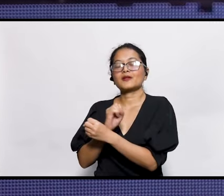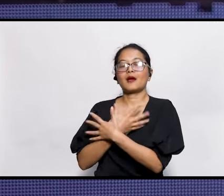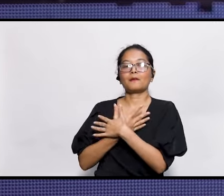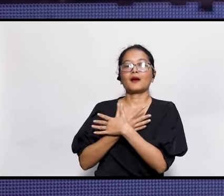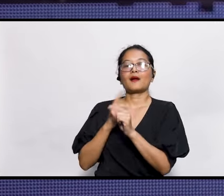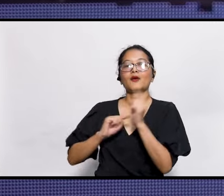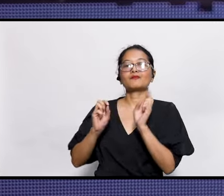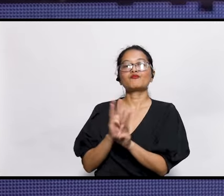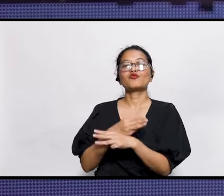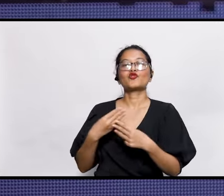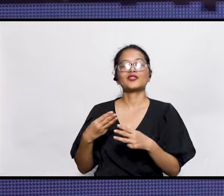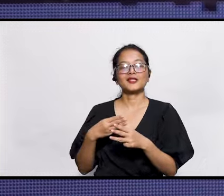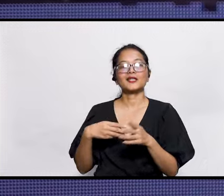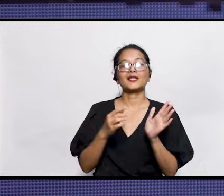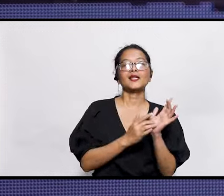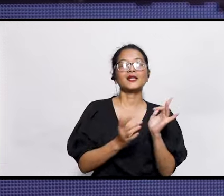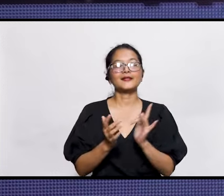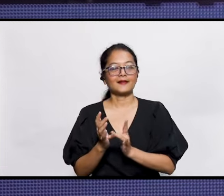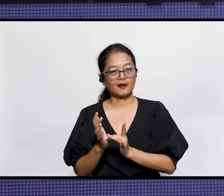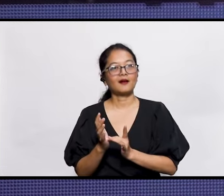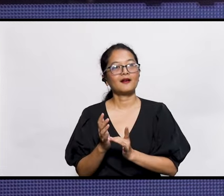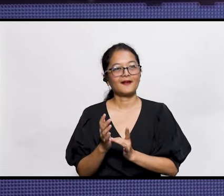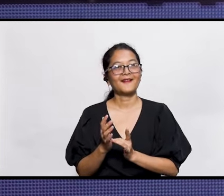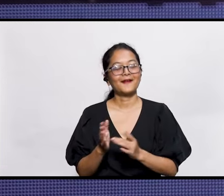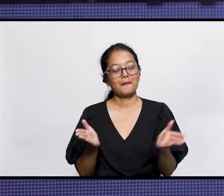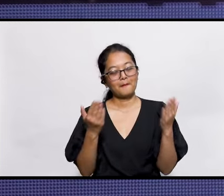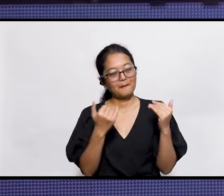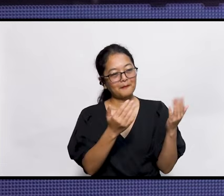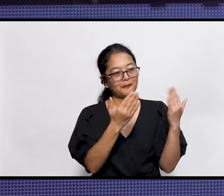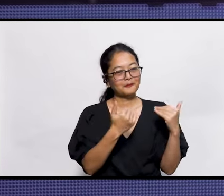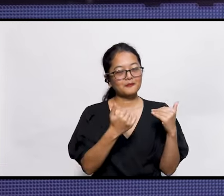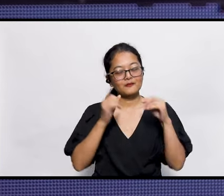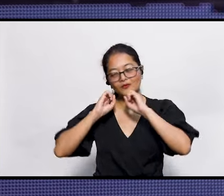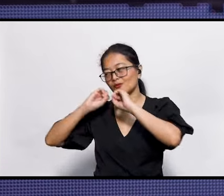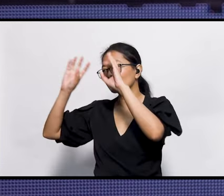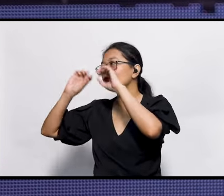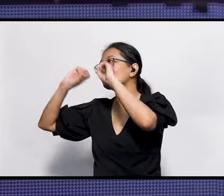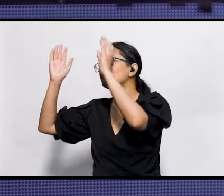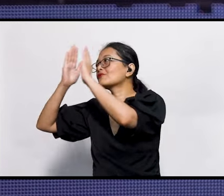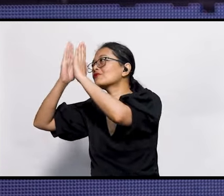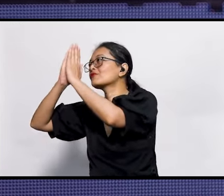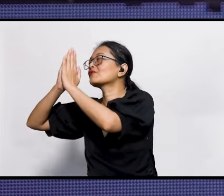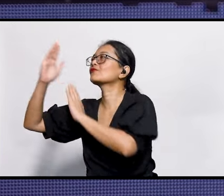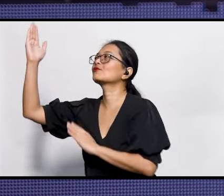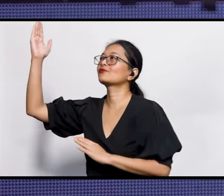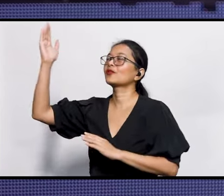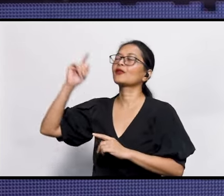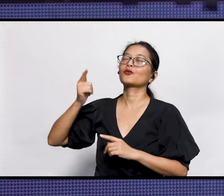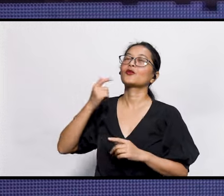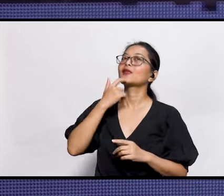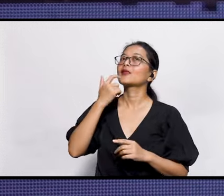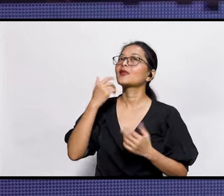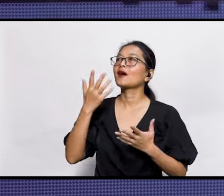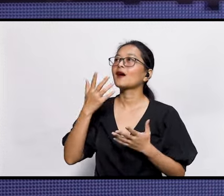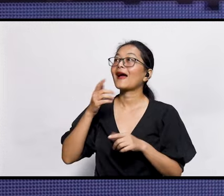chur maka itu saya ingin Ajak kita semuanya bahwa shortot of praise itu is is is not a matter of